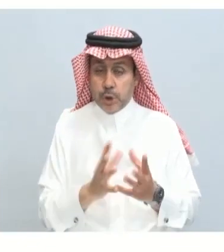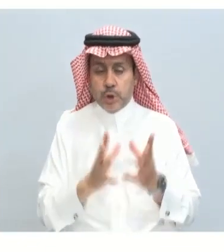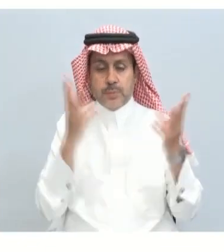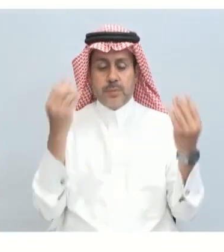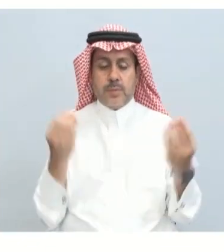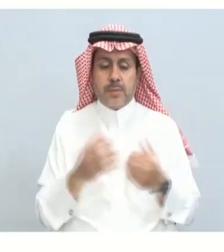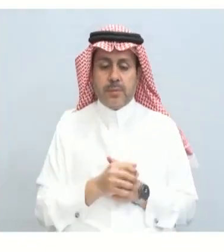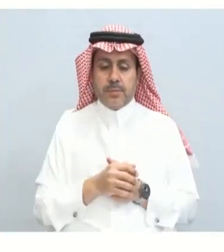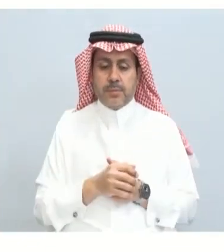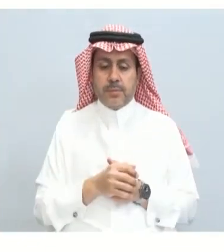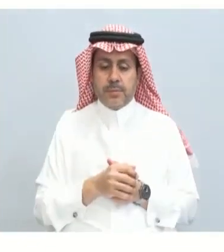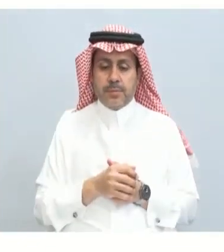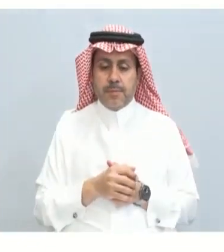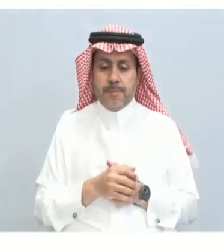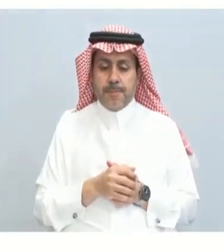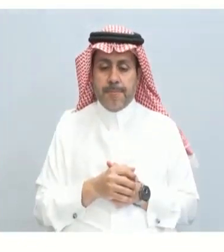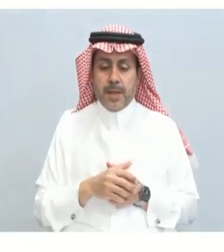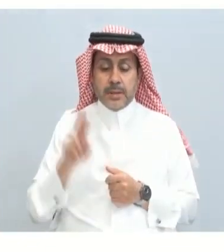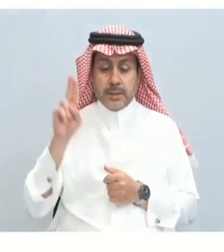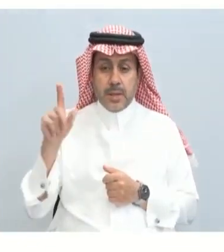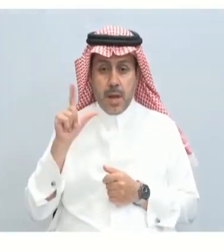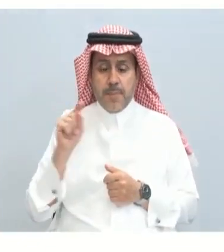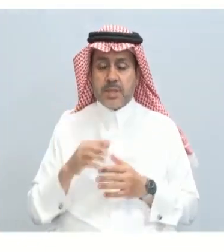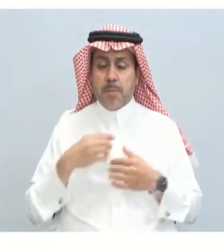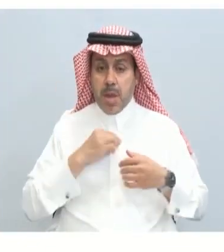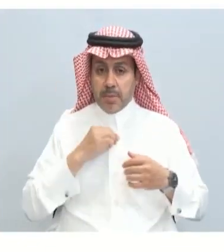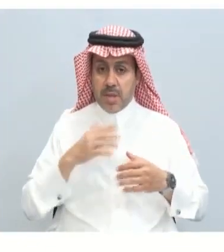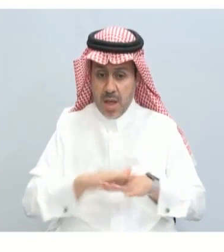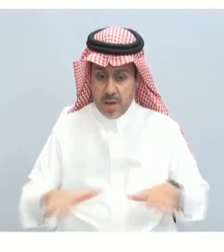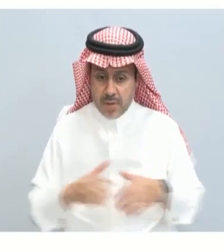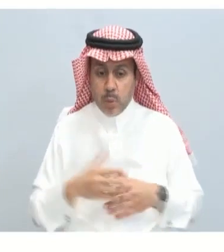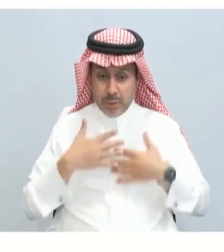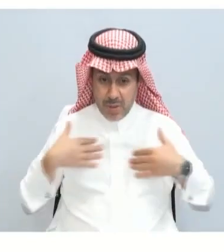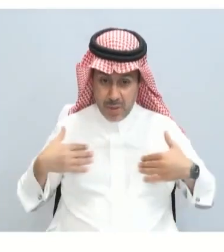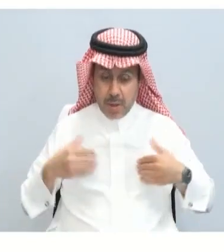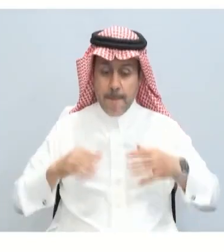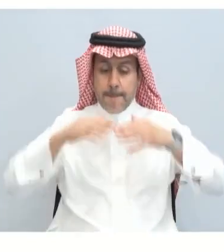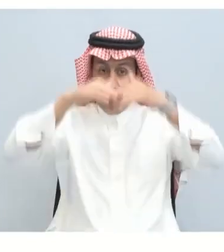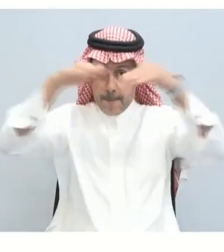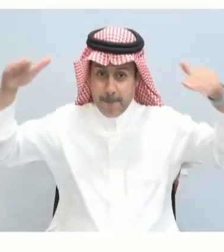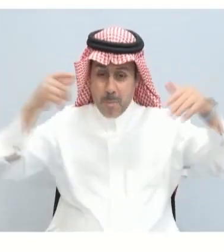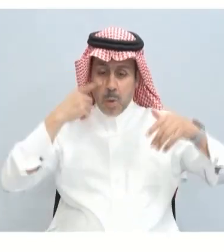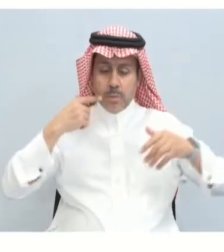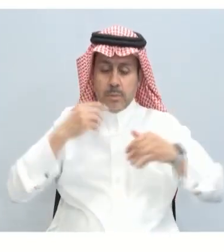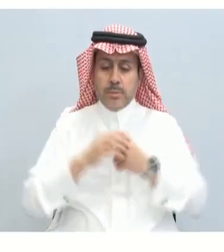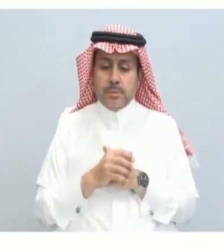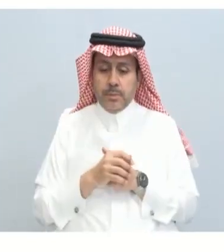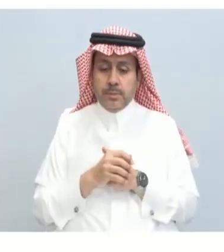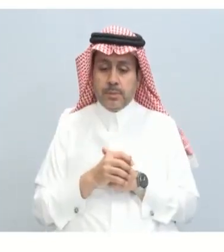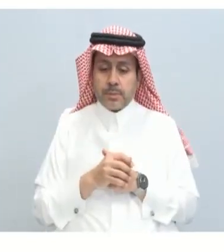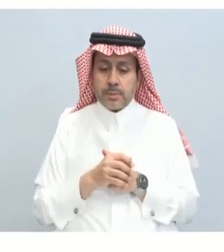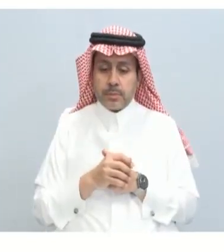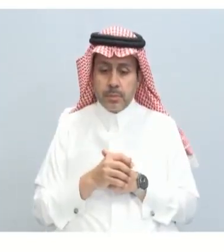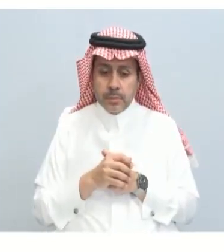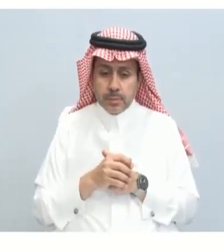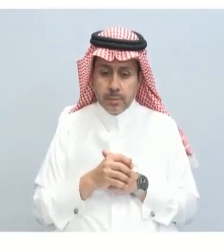سمائها هنا الاستعاره في تلبس الارض وتضحك من بكائي سمائها جميل ثالثا هنا